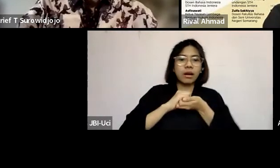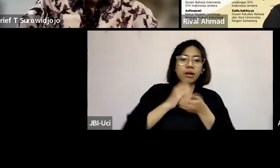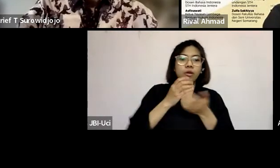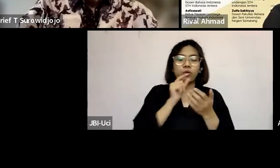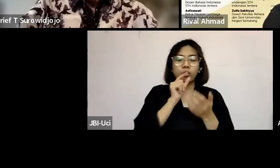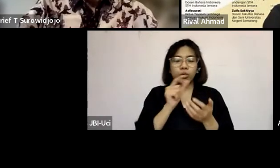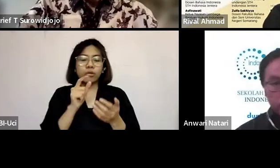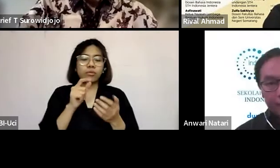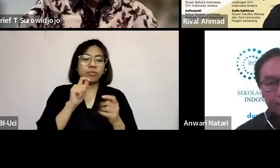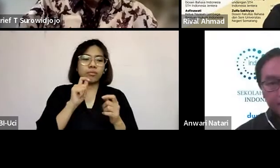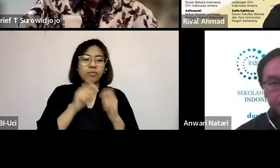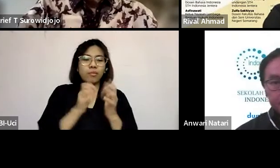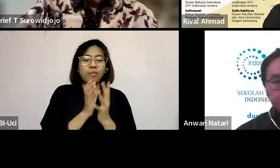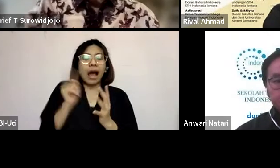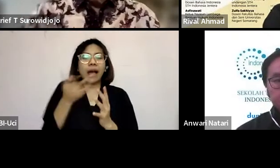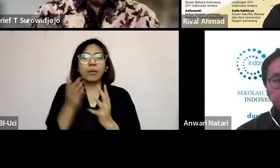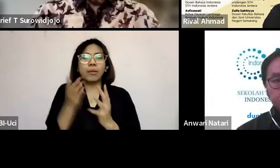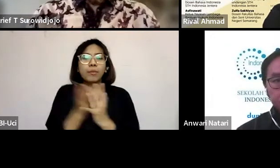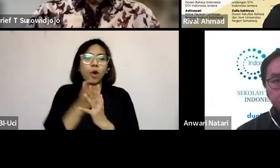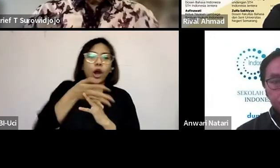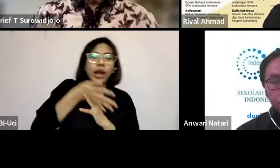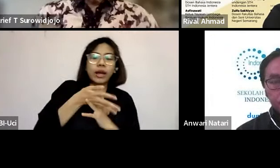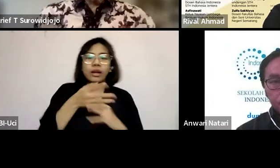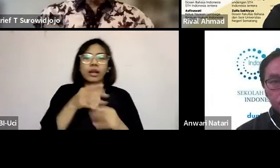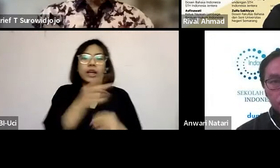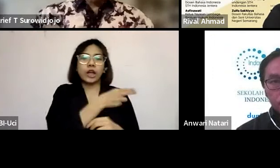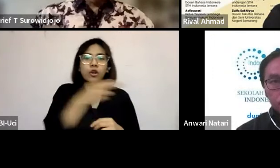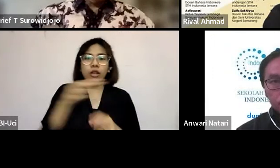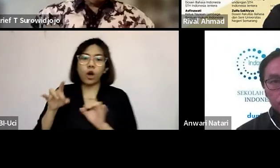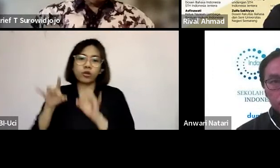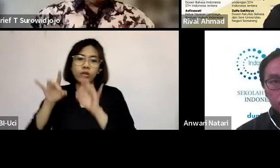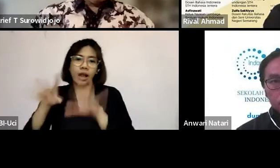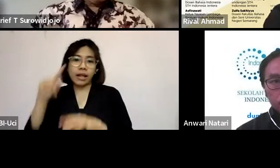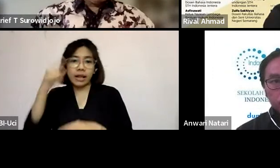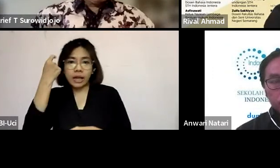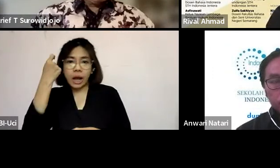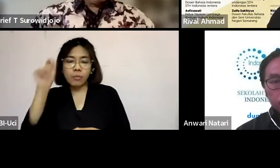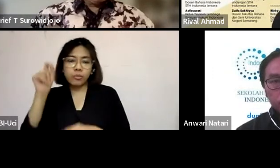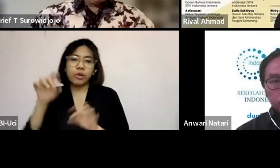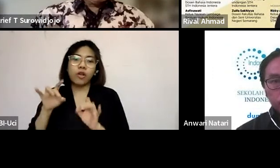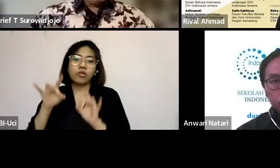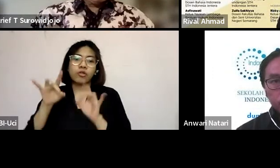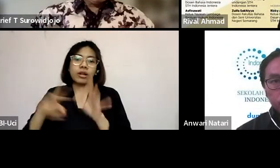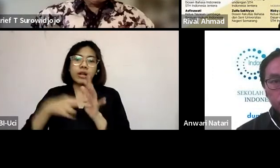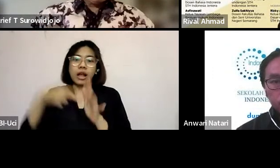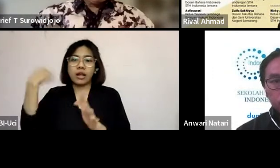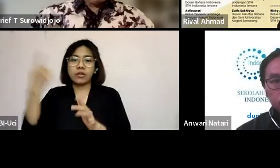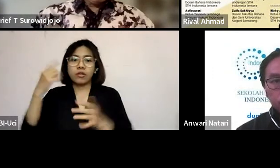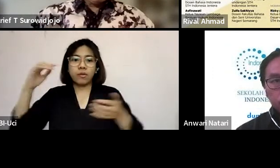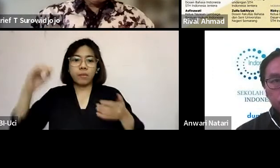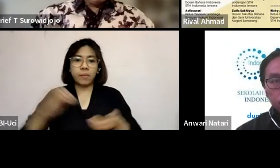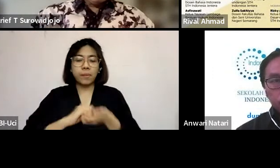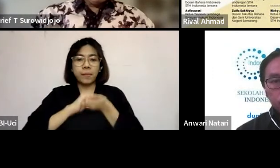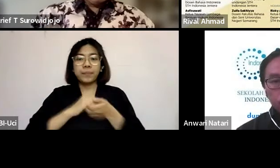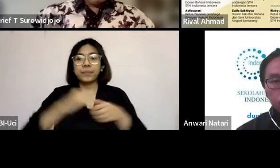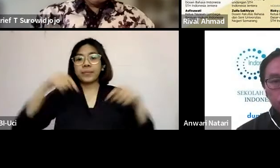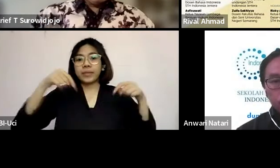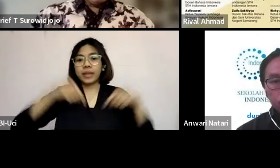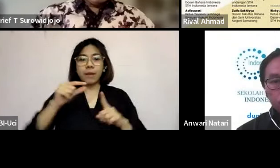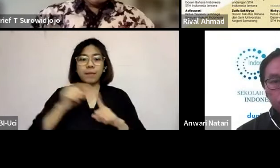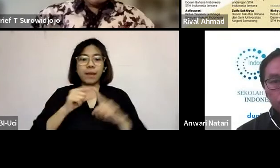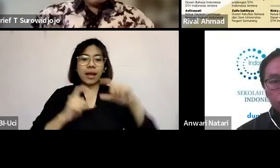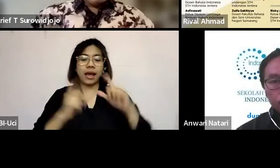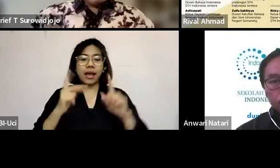National University selama bulan Desember ini SKK menjadi tuan rumah untuk penyelenggaraan Winar Winar